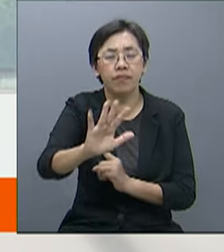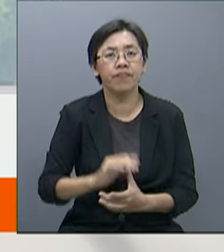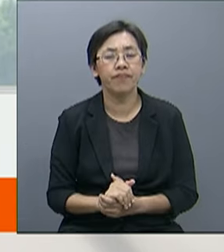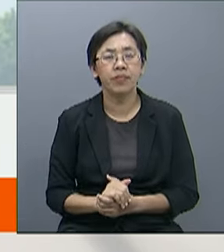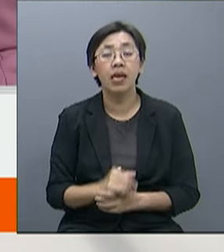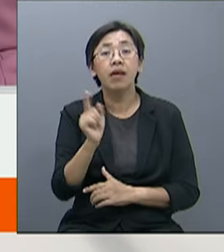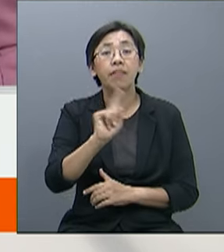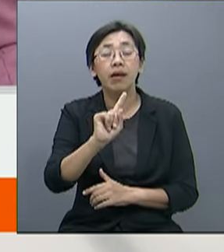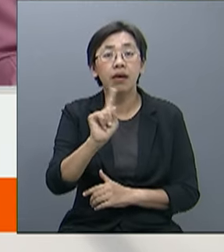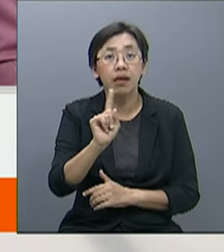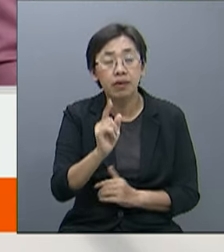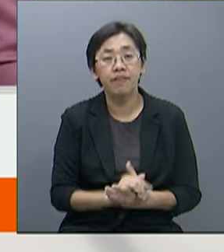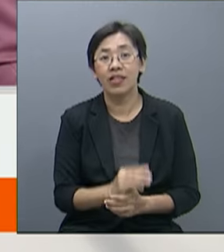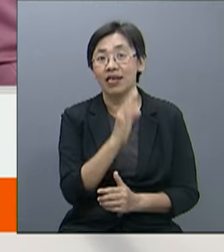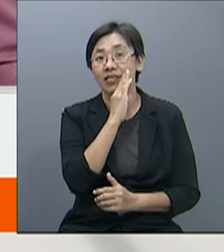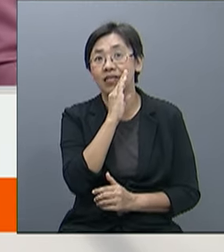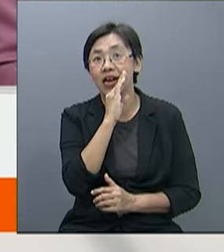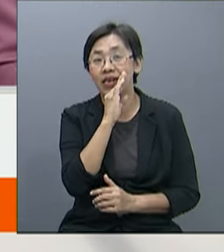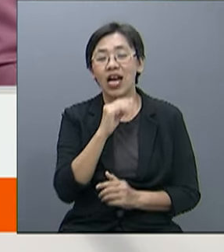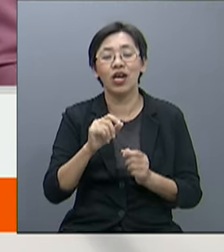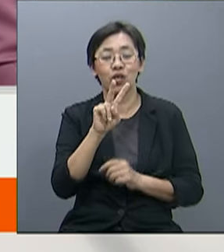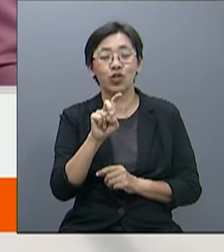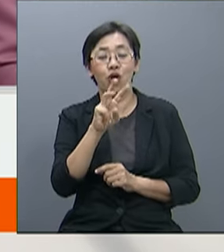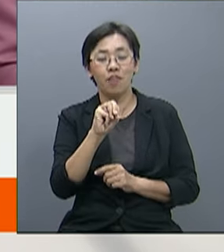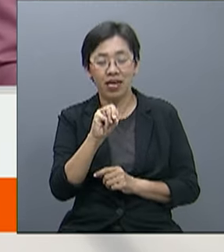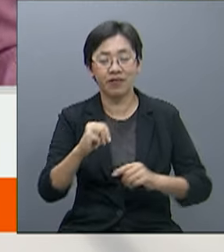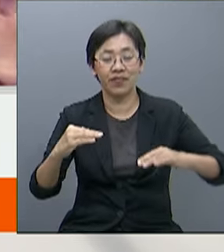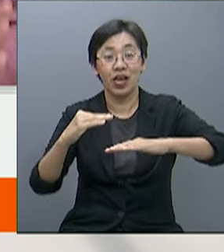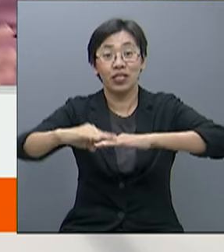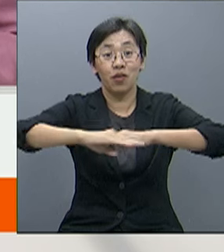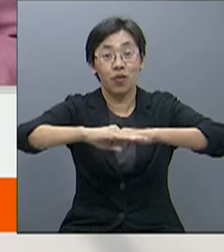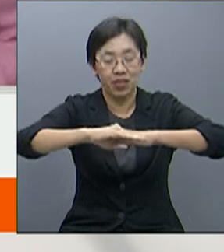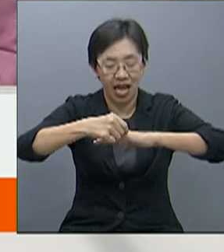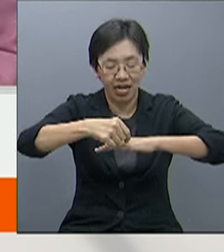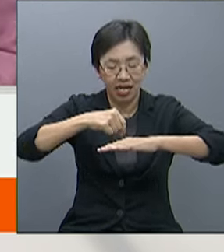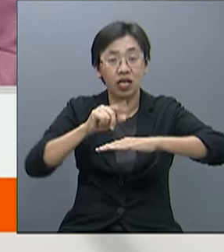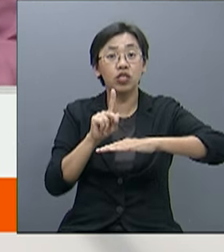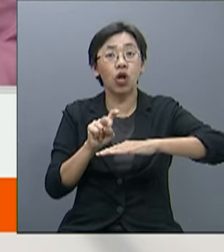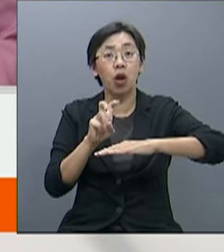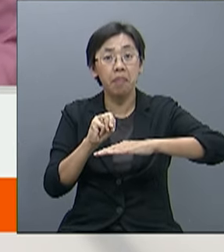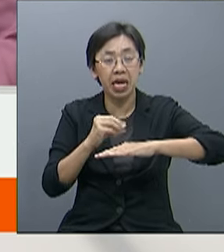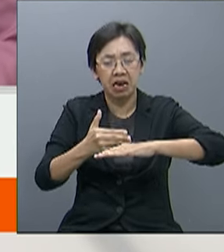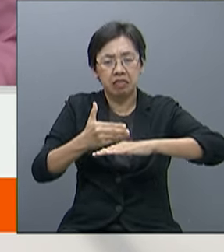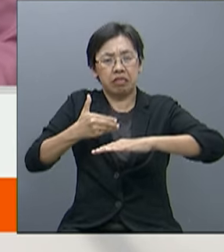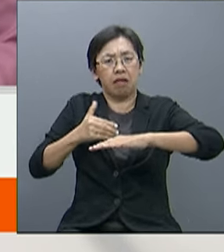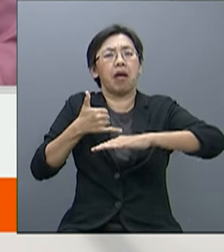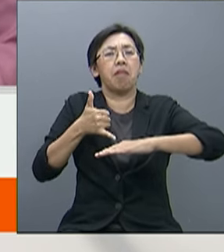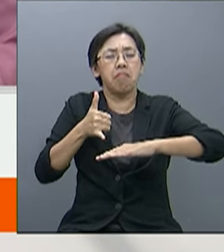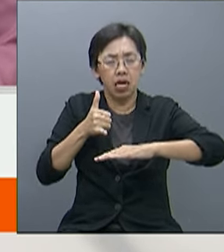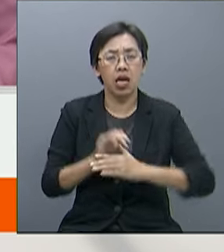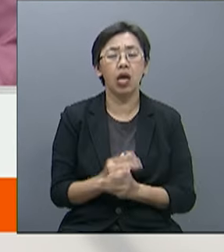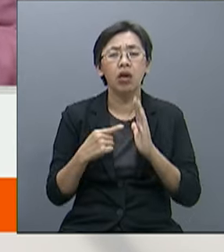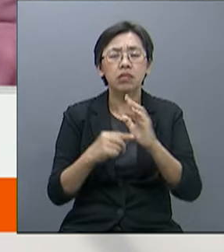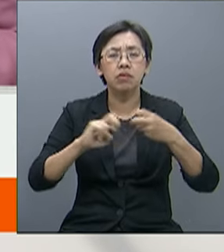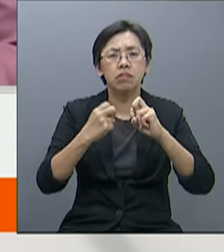ร่นออกไปจากแนวกำหนดว่า200เมตรจะต้องอยู่ห่างจากพรมแดนเนี่ยอาจจะไปไกลกว่านั้นใช่ไหมคะที่นี้ถ้าเราดูจากสภาพปัญหา